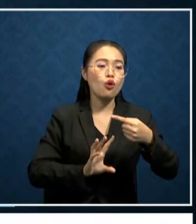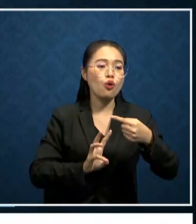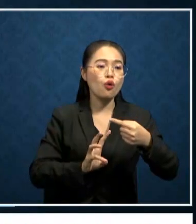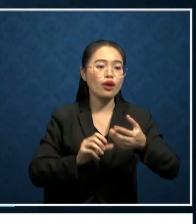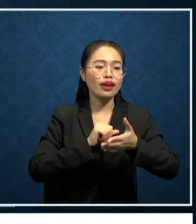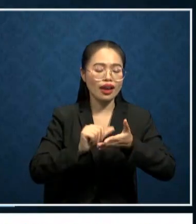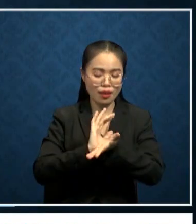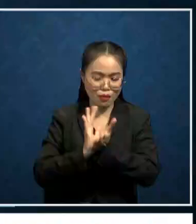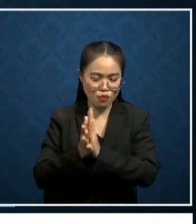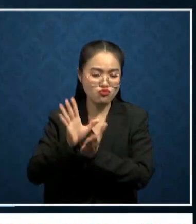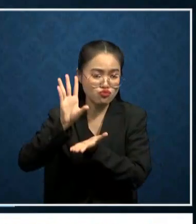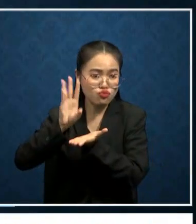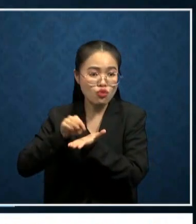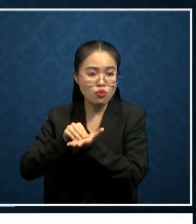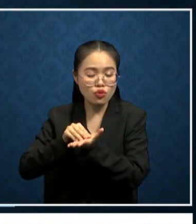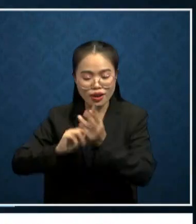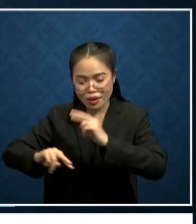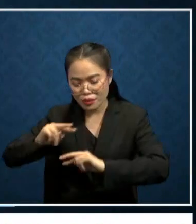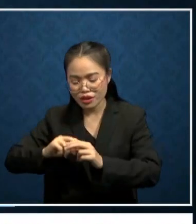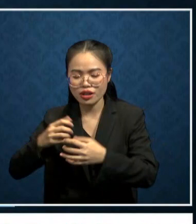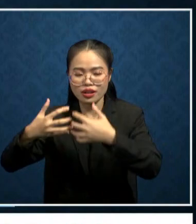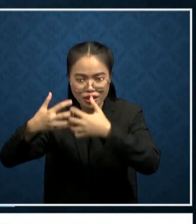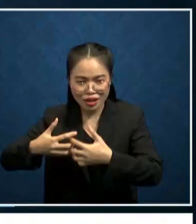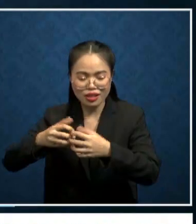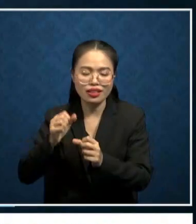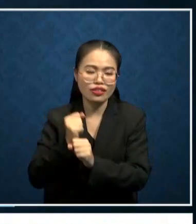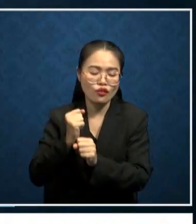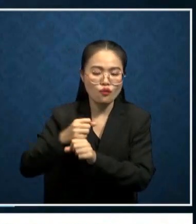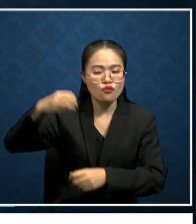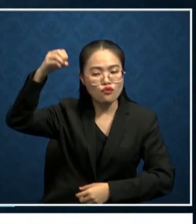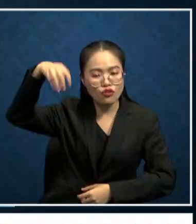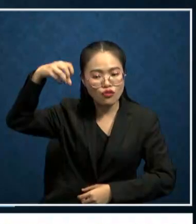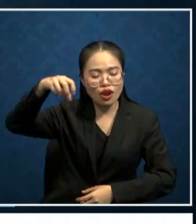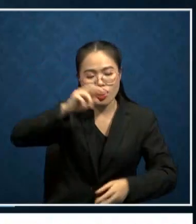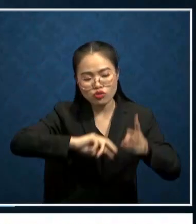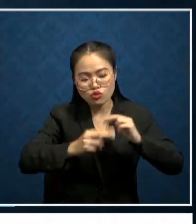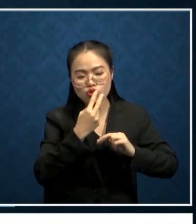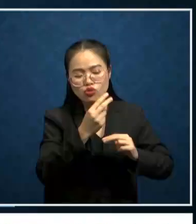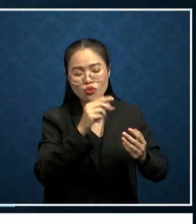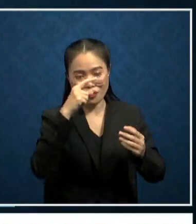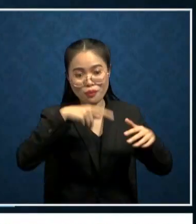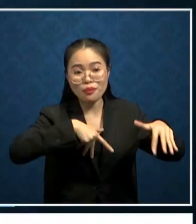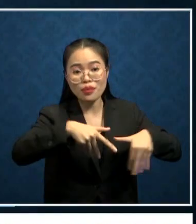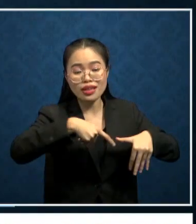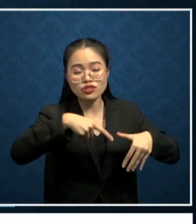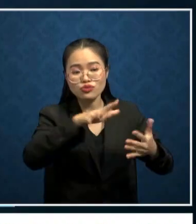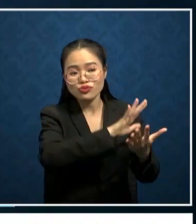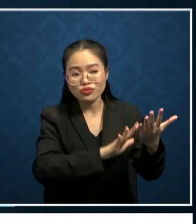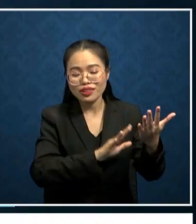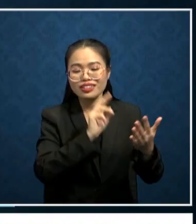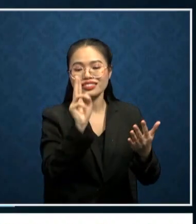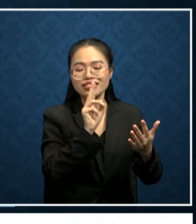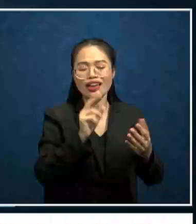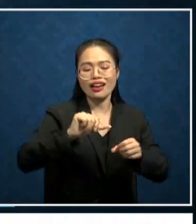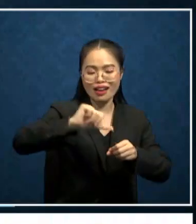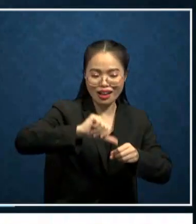ปรุงระบบข้อมูลเพื่อกำกับการผลิตไฟฟ้าและการติดตามความต้องการใช้เอ่อและการจัดหากาซ